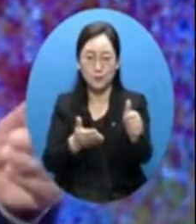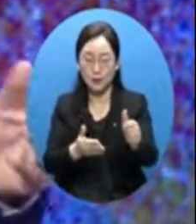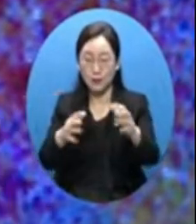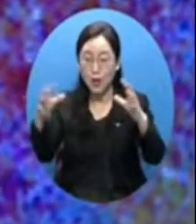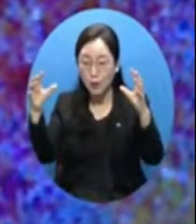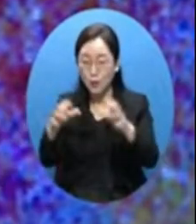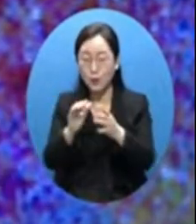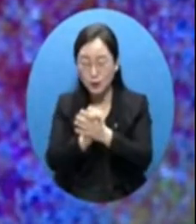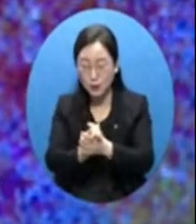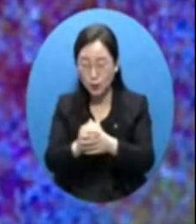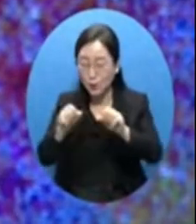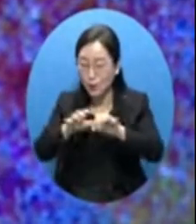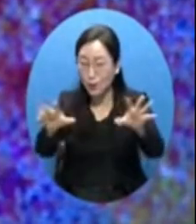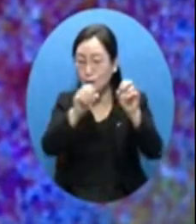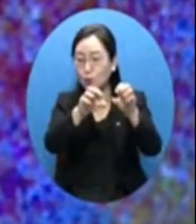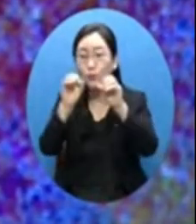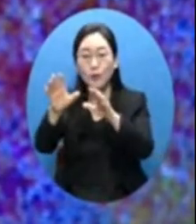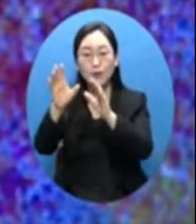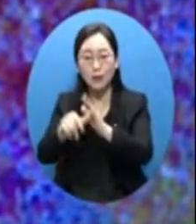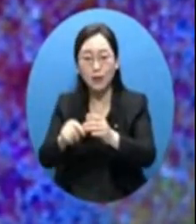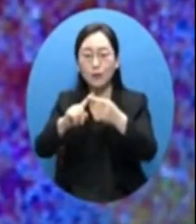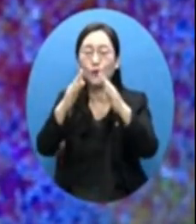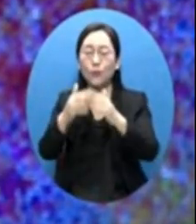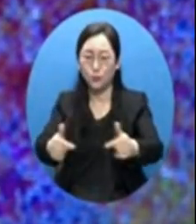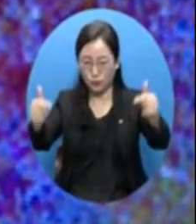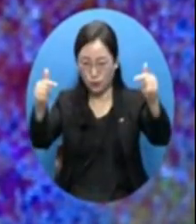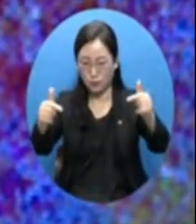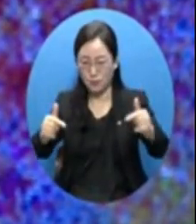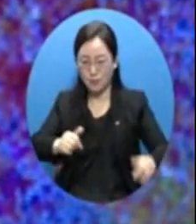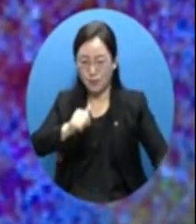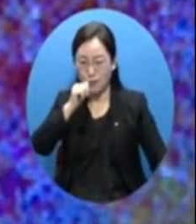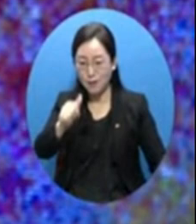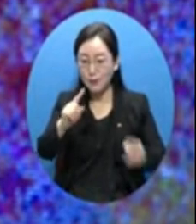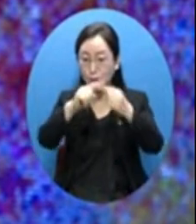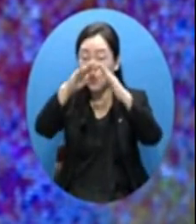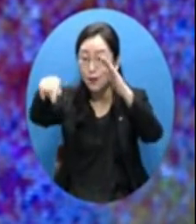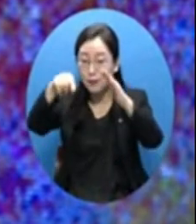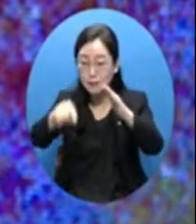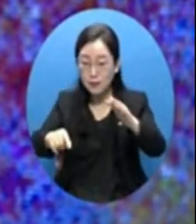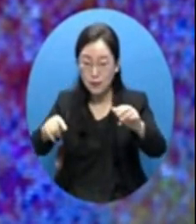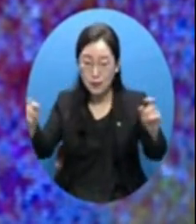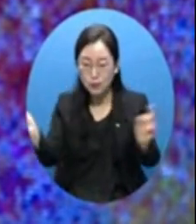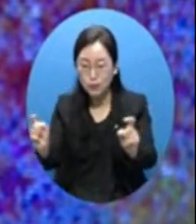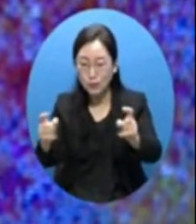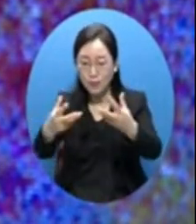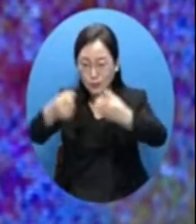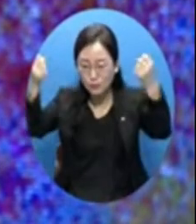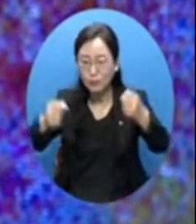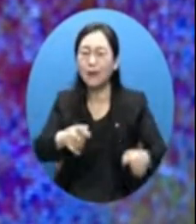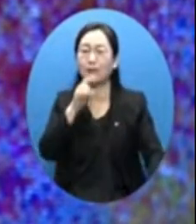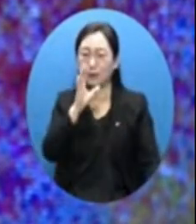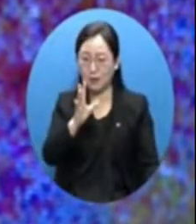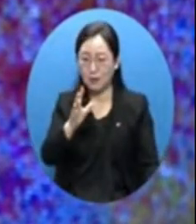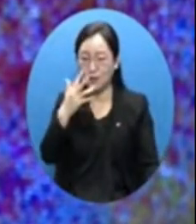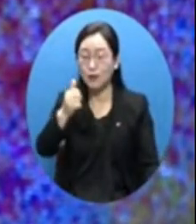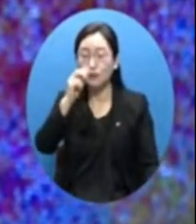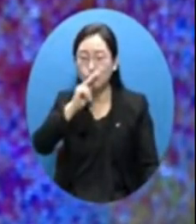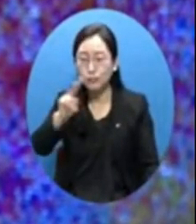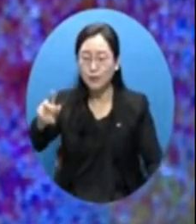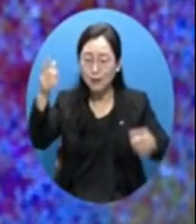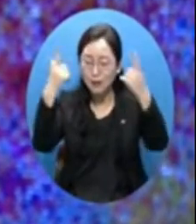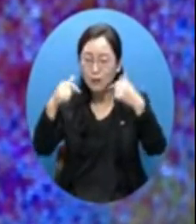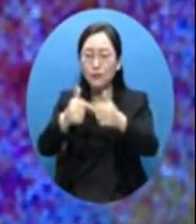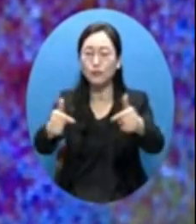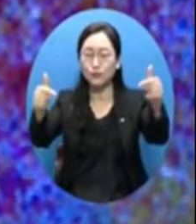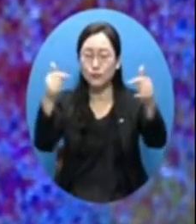때 교회가 부흥하는 것입니다. 절대로 교회 내 분열, 다툼은 있어 아니 될 것입니다. 주여 날마다 우리 교회가 부흥하게